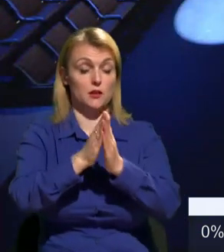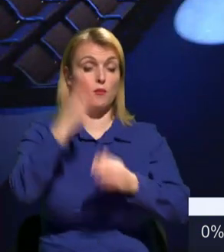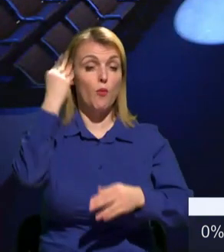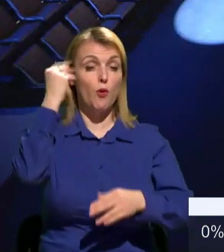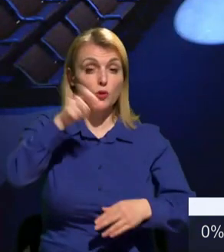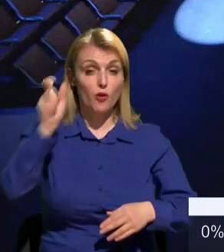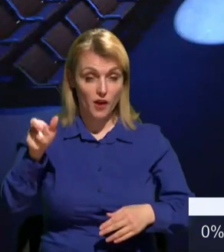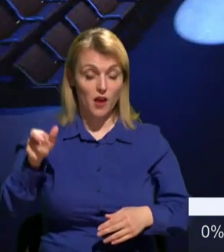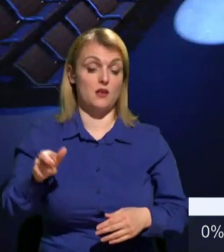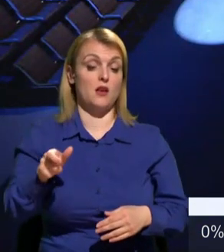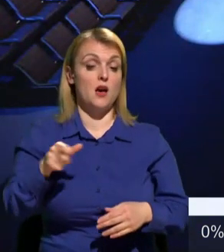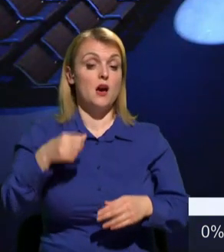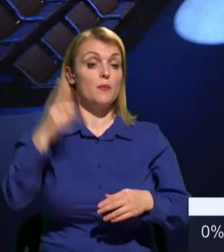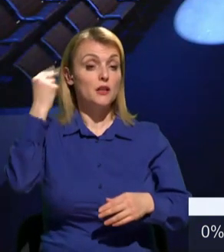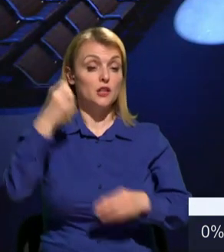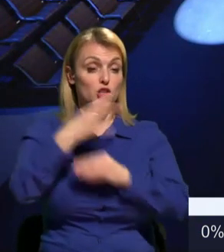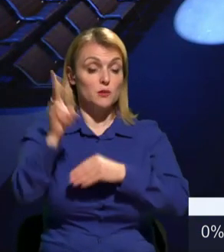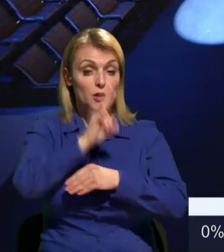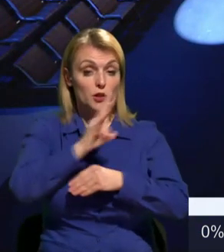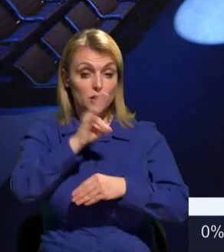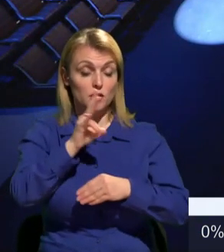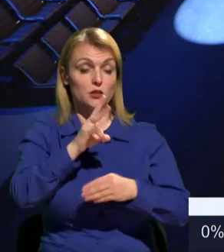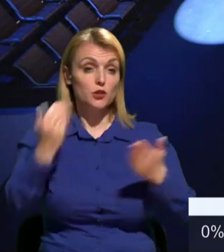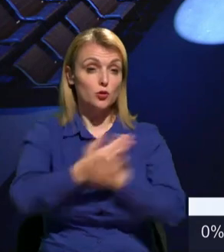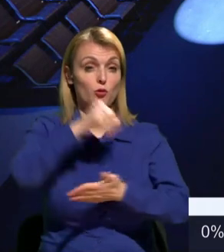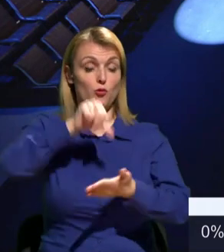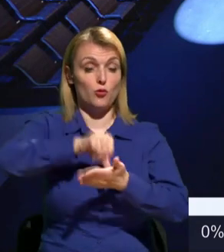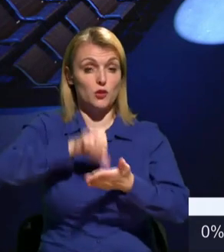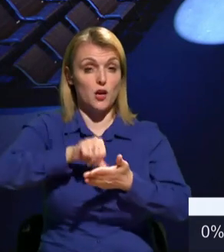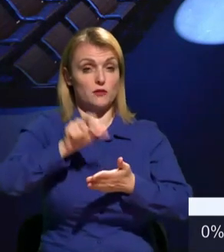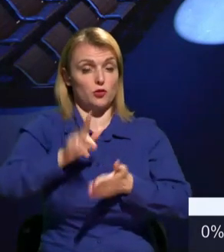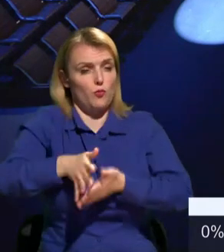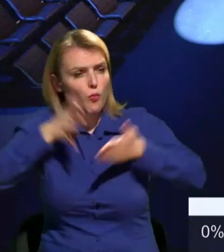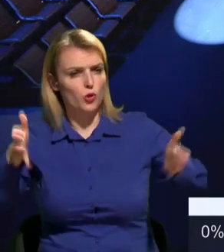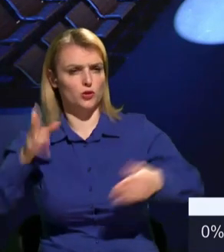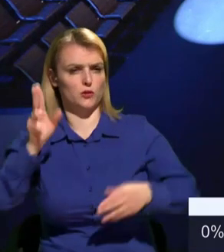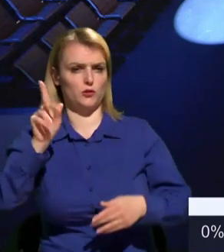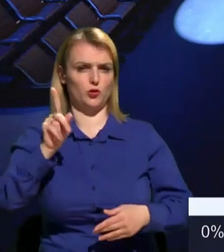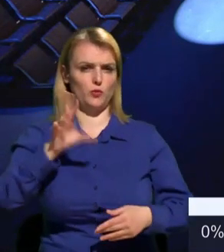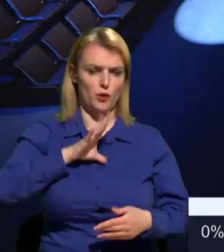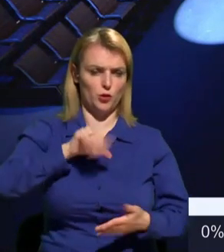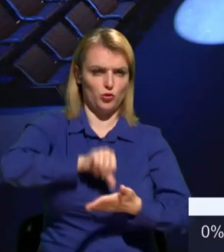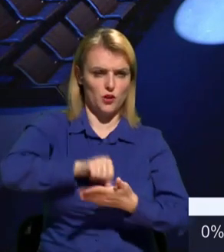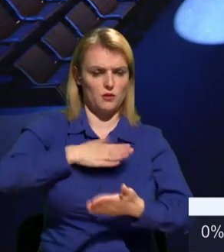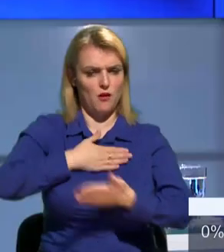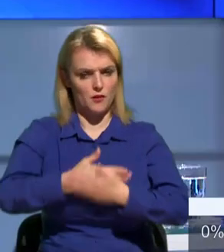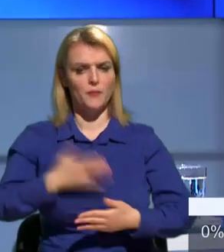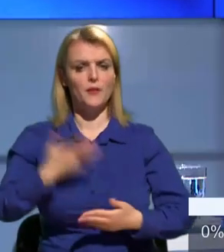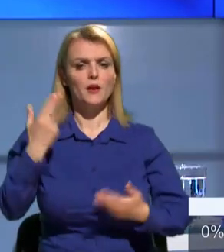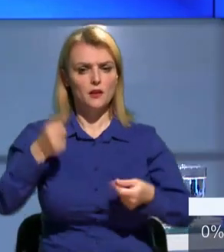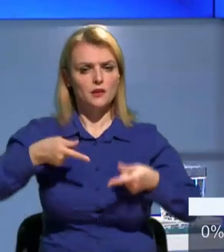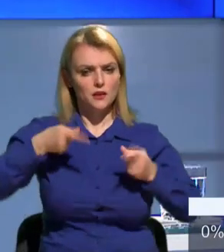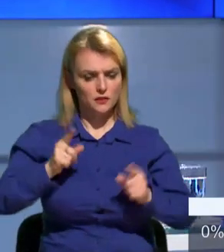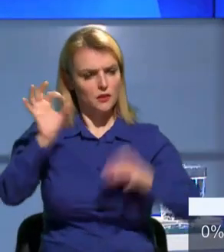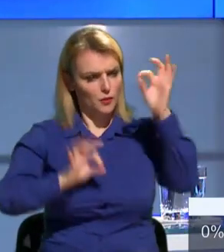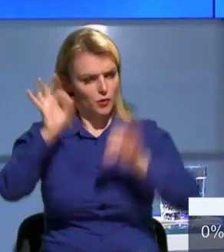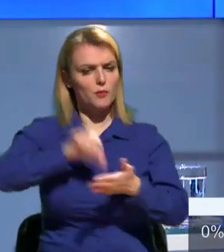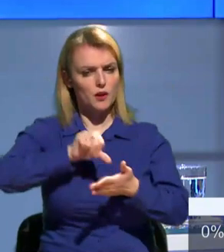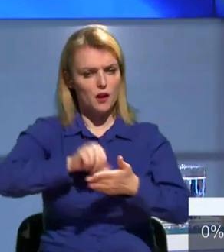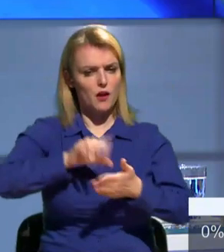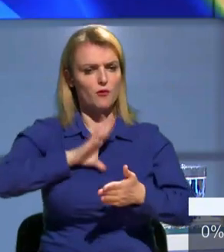de 15 noiembrie să iasă într-un număr mai mare la vot? Într-adevăr, rata de participare a fost mai